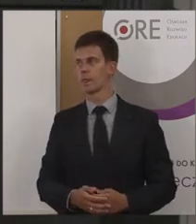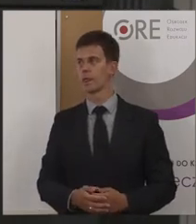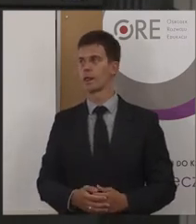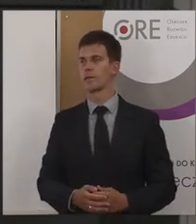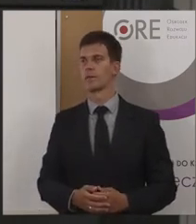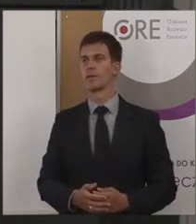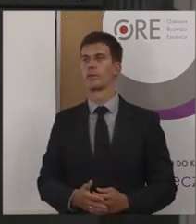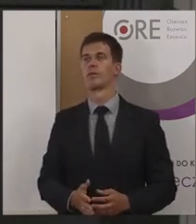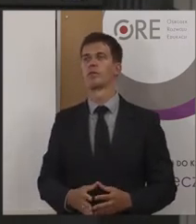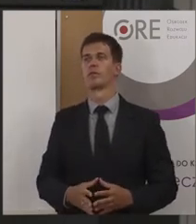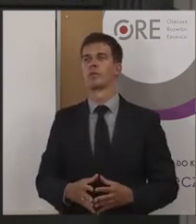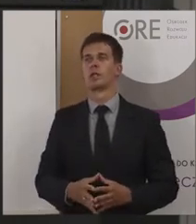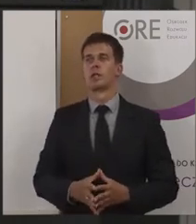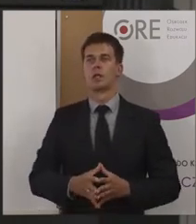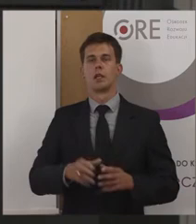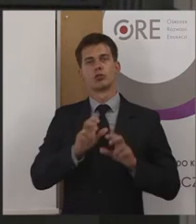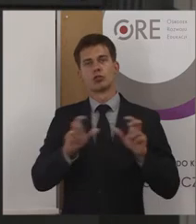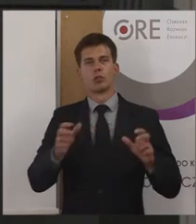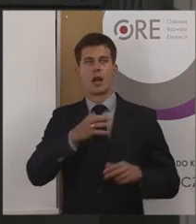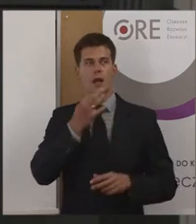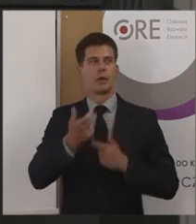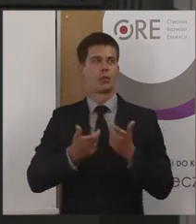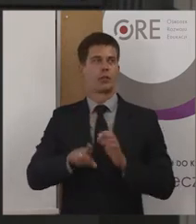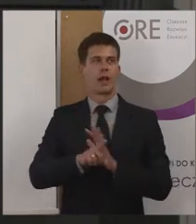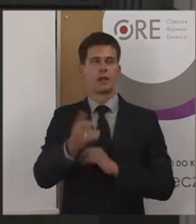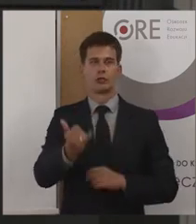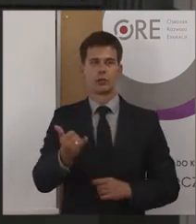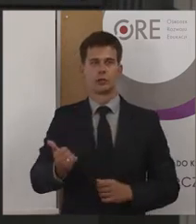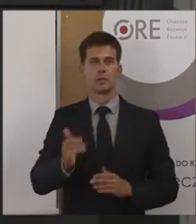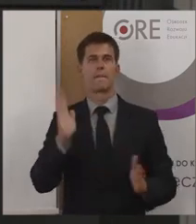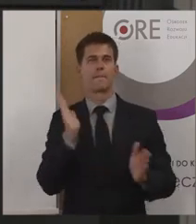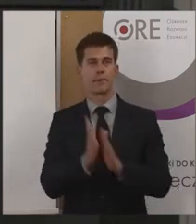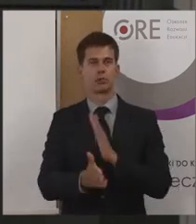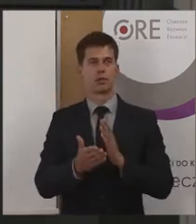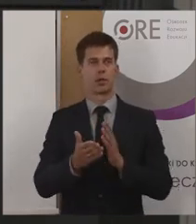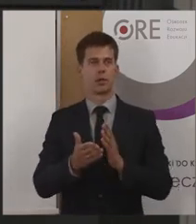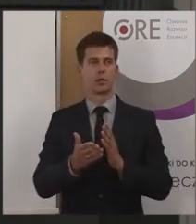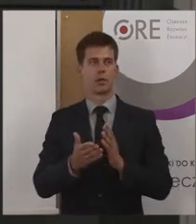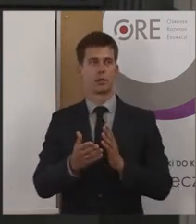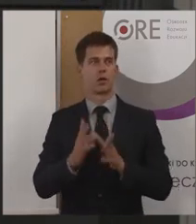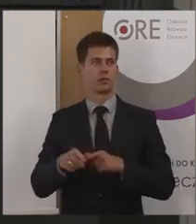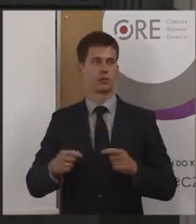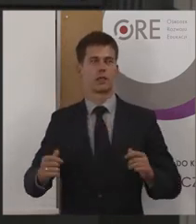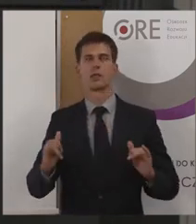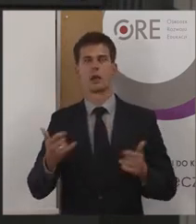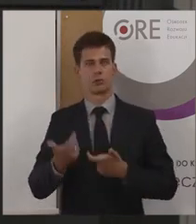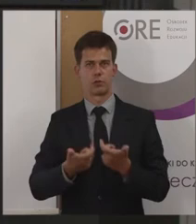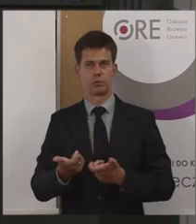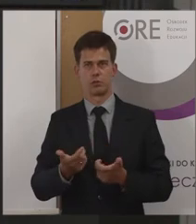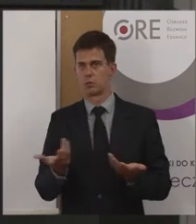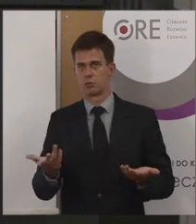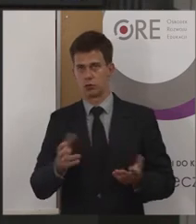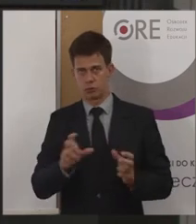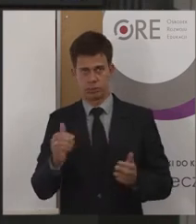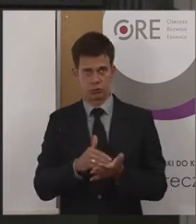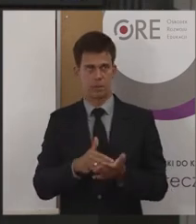podstawową wersję? Czy się myśli o tej wersji adaptacji dla dzieci z niepełnosprawnościami? Czy jest taka wola i czy uważacie Państwo, że to jest